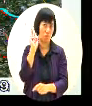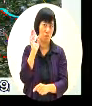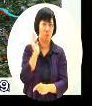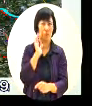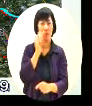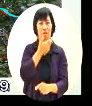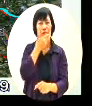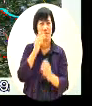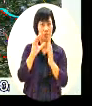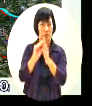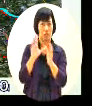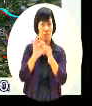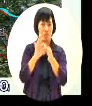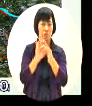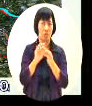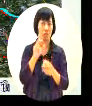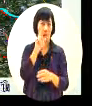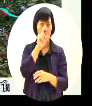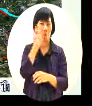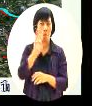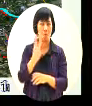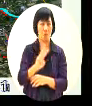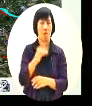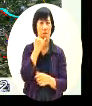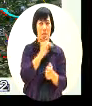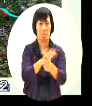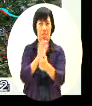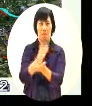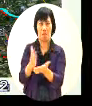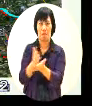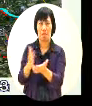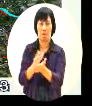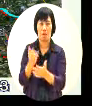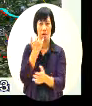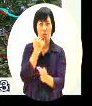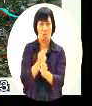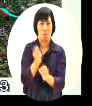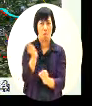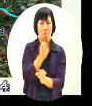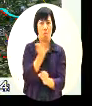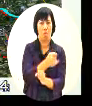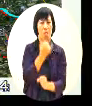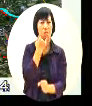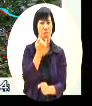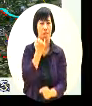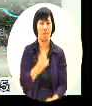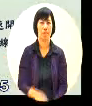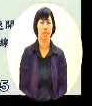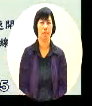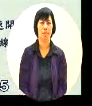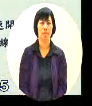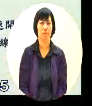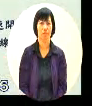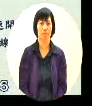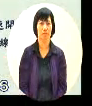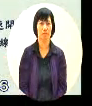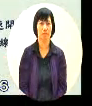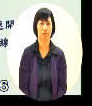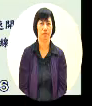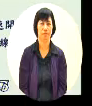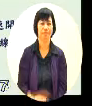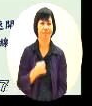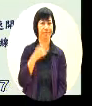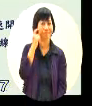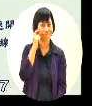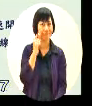个污水处理厂吼，爱加油，爱个较速度更加紧嘞。相信也处